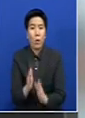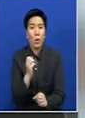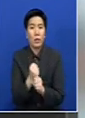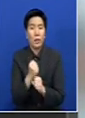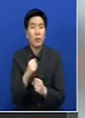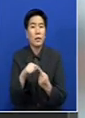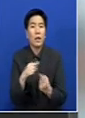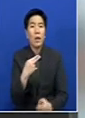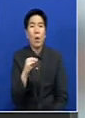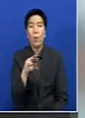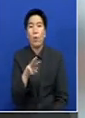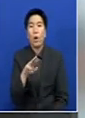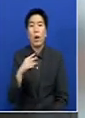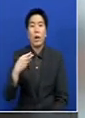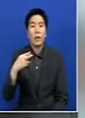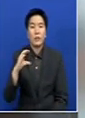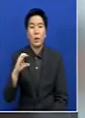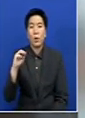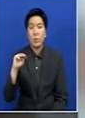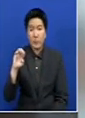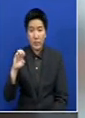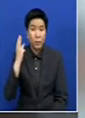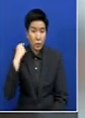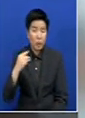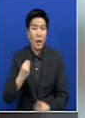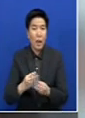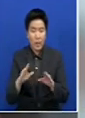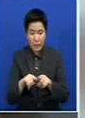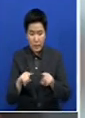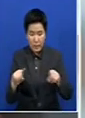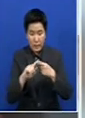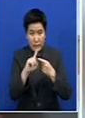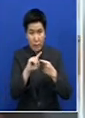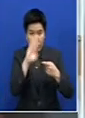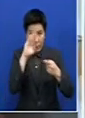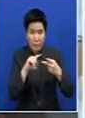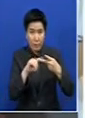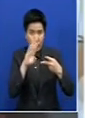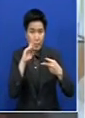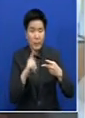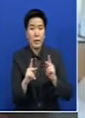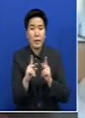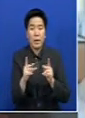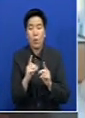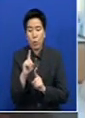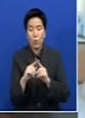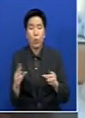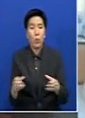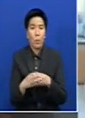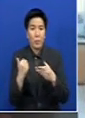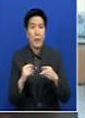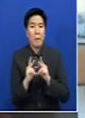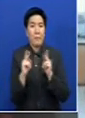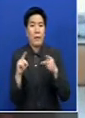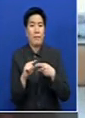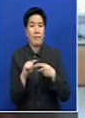ของบริษัทฮาวคัมซึ่งเป็นของคุณพานทองแท้ตอนนั้นแล้วก็บริษัทมัตเตอร์โฟนเป็นกรรมการและผู้ถือหุ้นคือคุณพานทอง